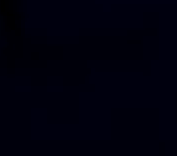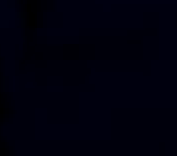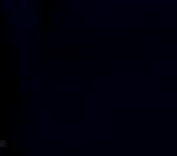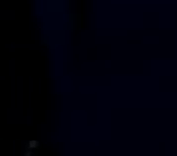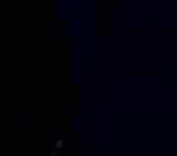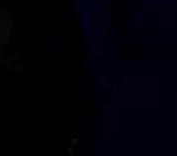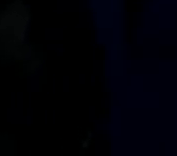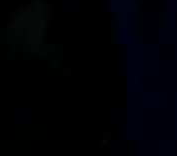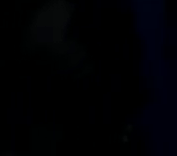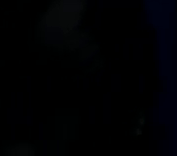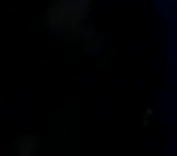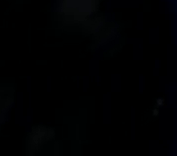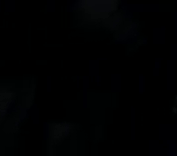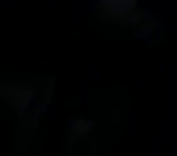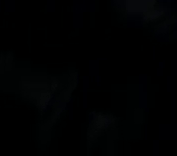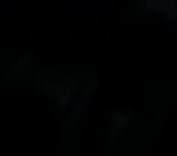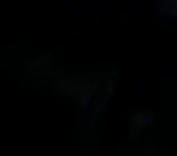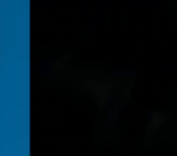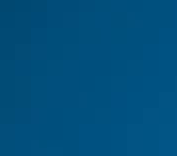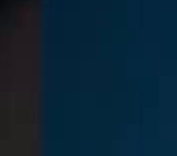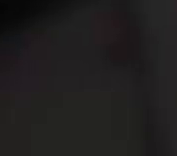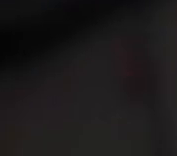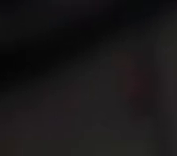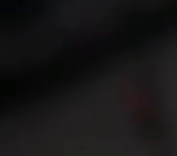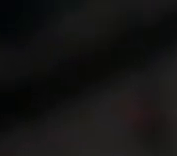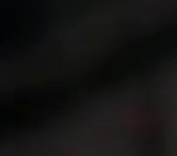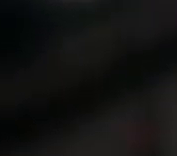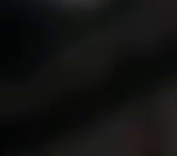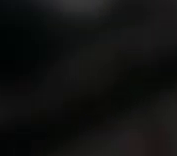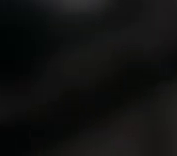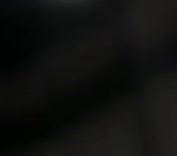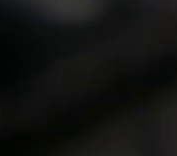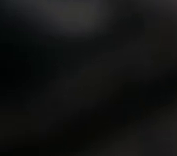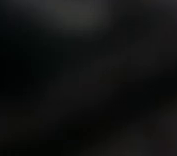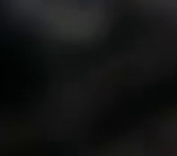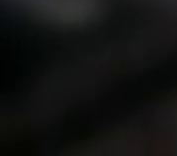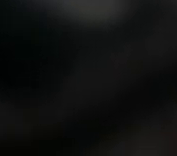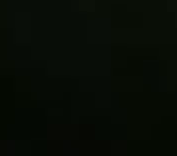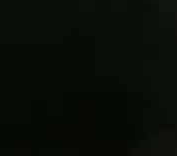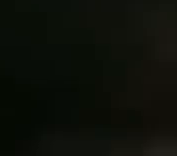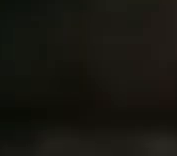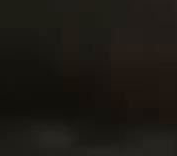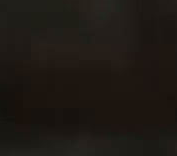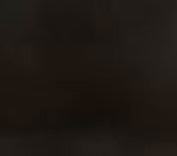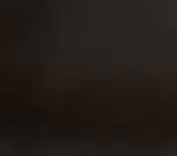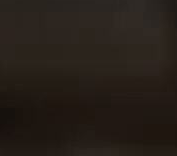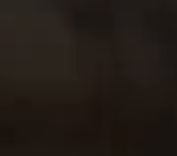במקום לקבל עזרה מהרווחה, אנחנו מקבלים ההפך מזה. וגם הגשם וההצפות.